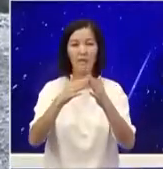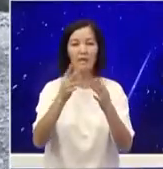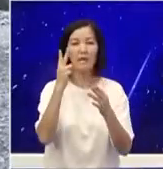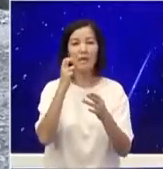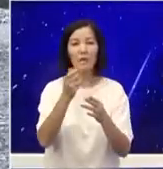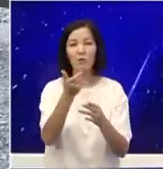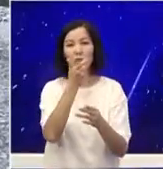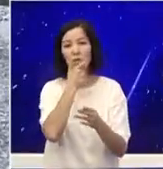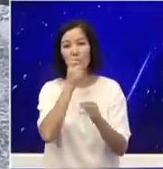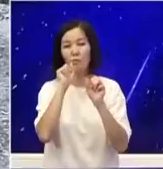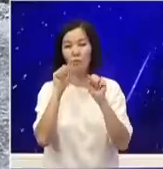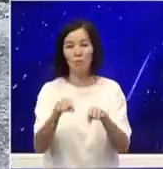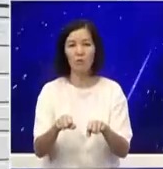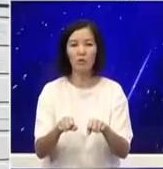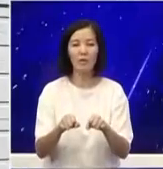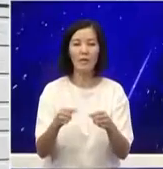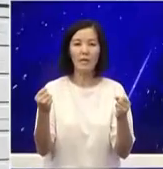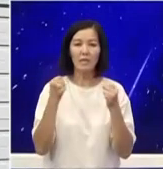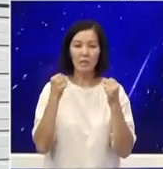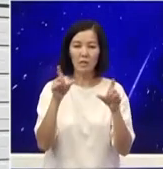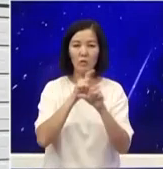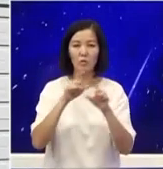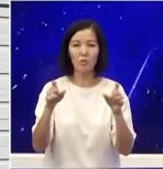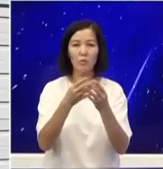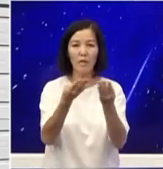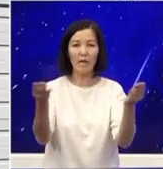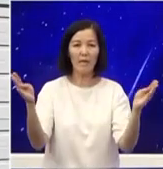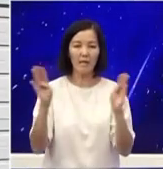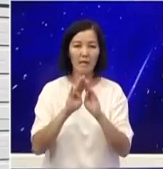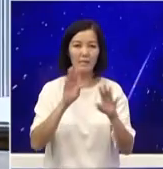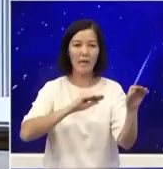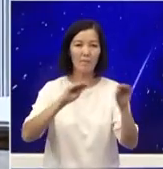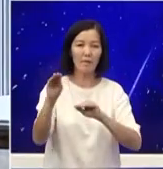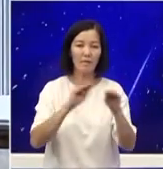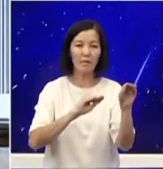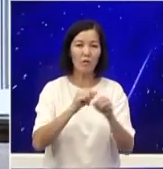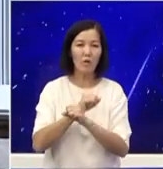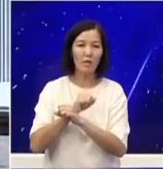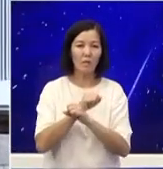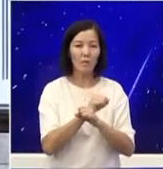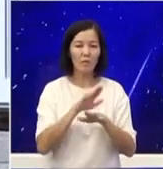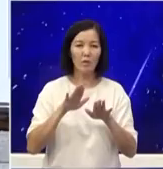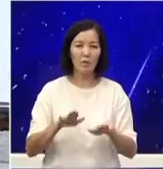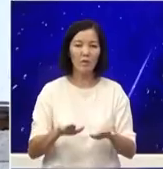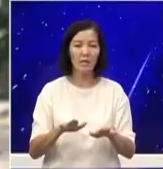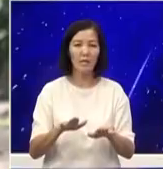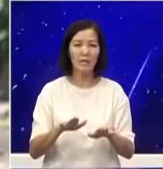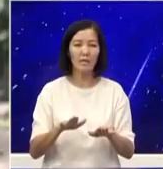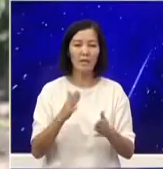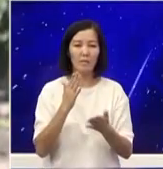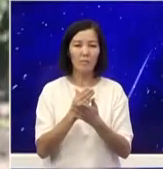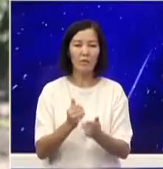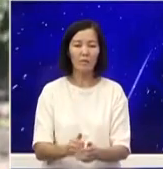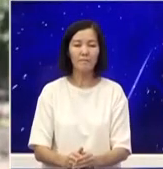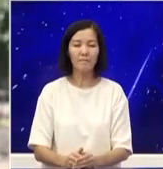200 адам тамашалай алады. Дене шынықтыру нысанының айналасы абаттандырылып, демалушыларға арналған орындықтар да қойылмақ.